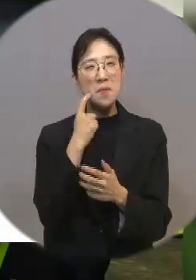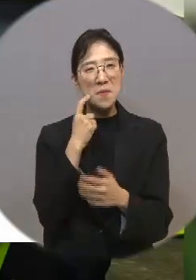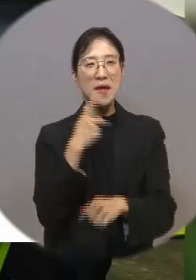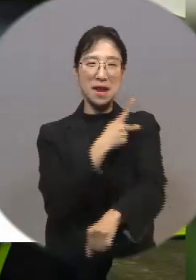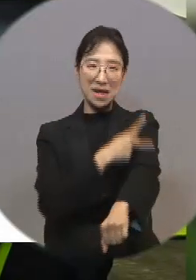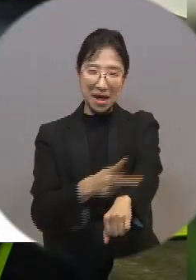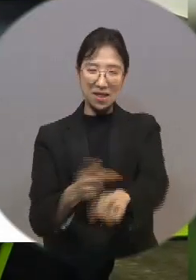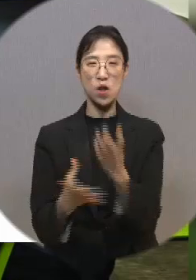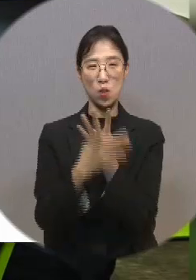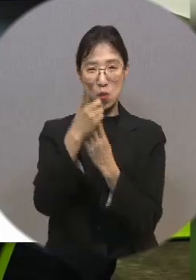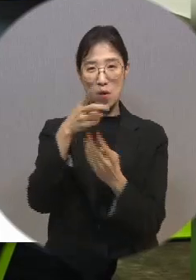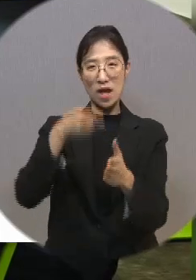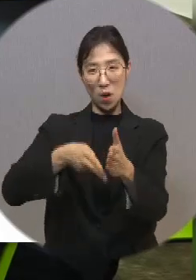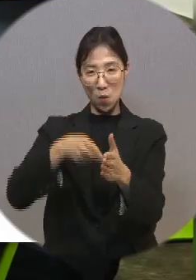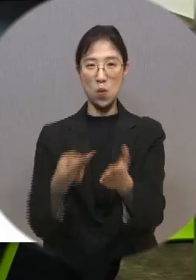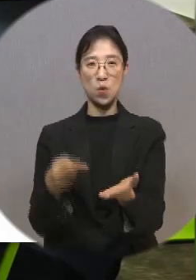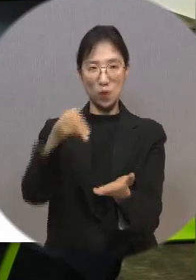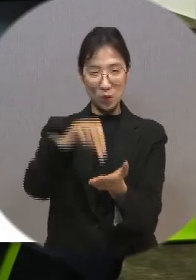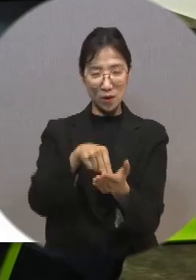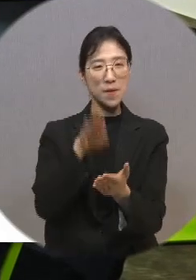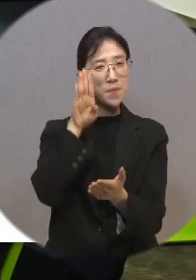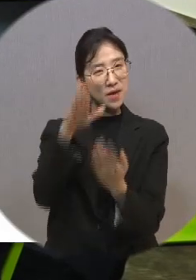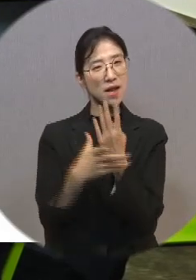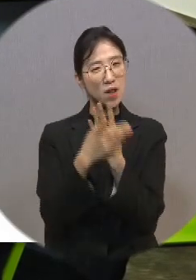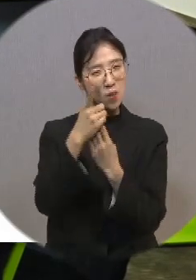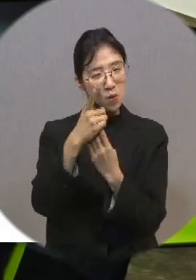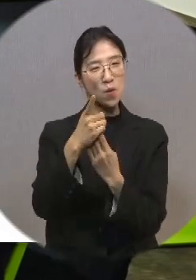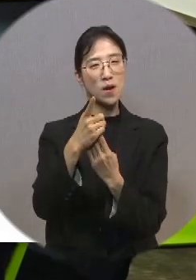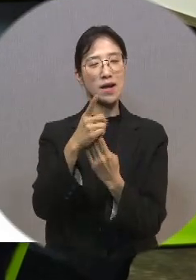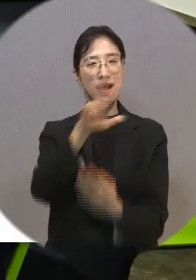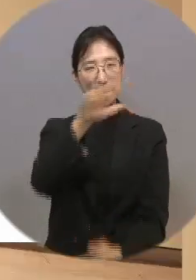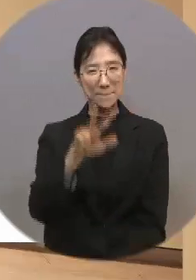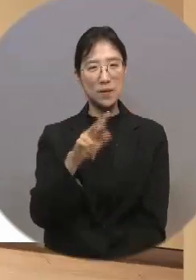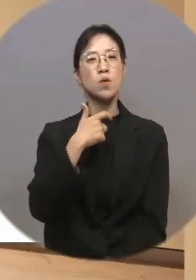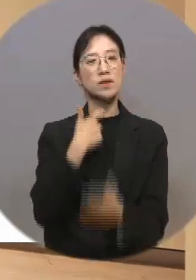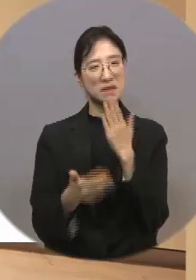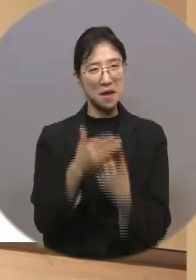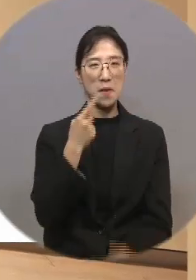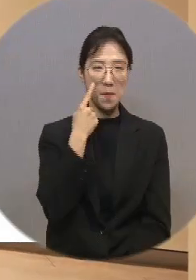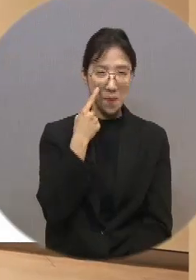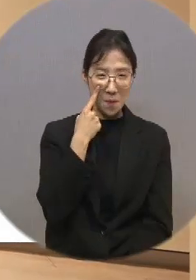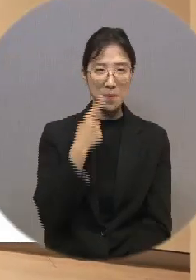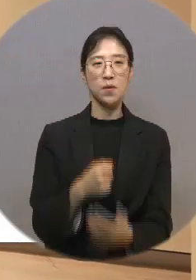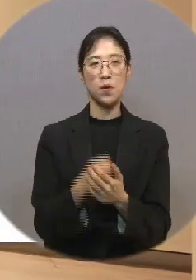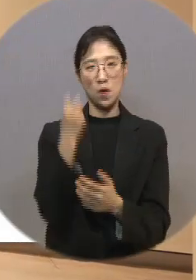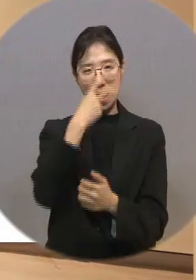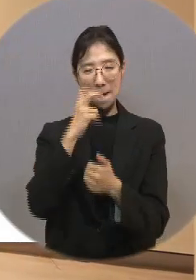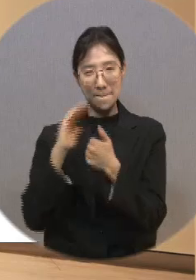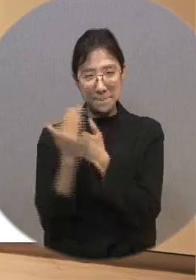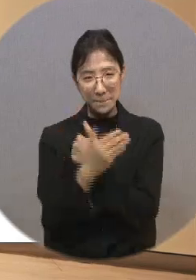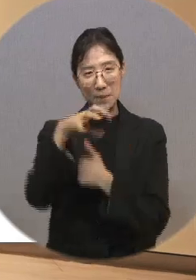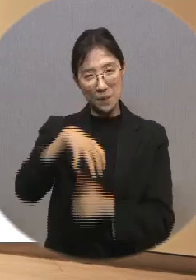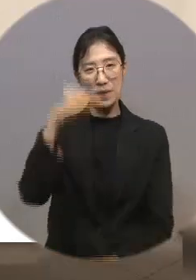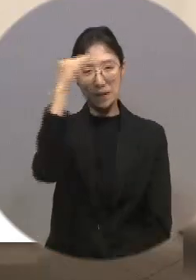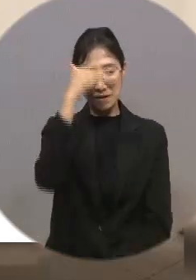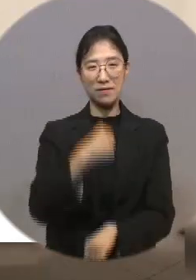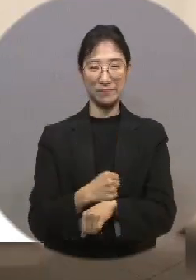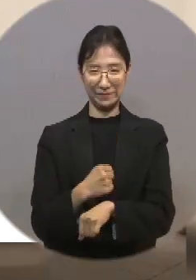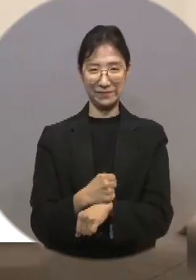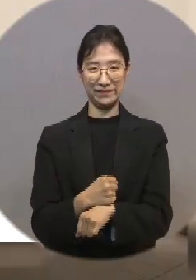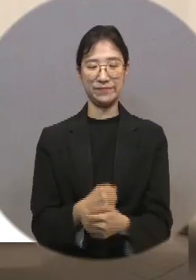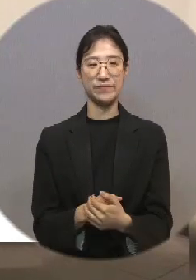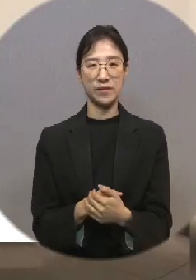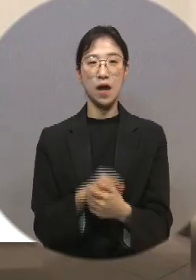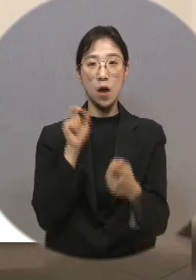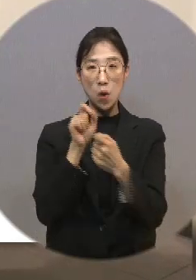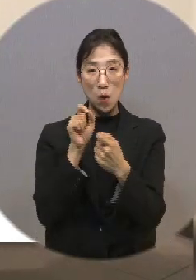KTX 통일호를 타고 미래 통일 한반도를 상상해보는 통일미래체험, 통일안보 현장 견학 등으로 구성됐습니다.